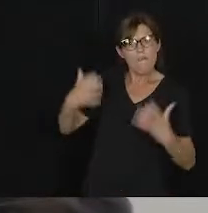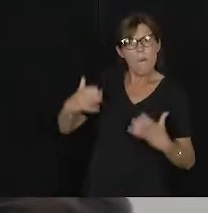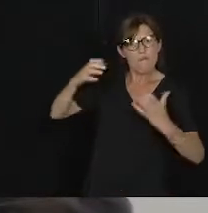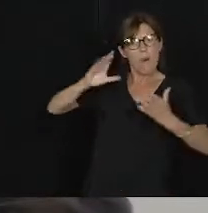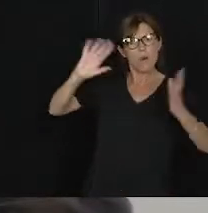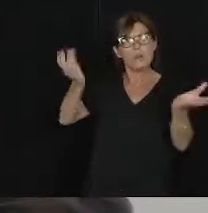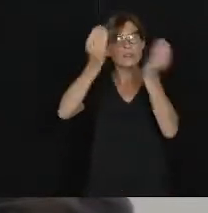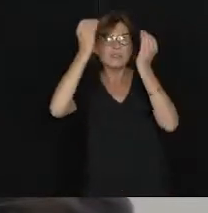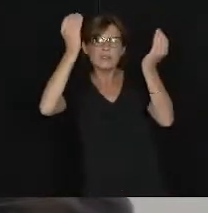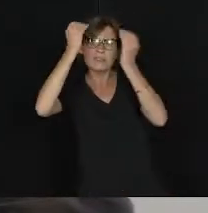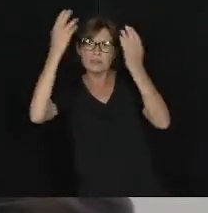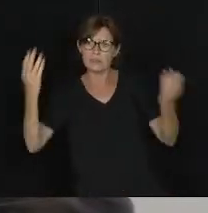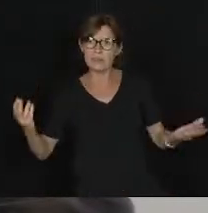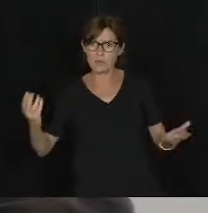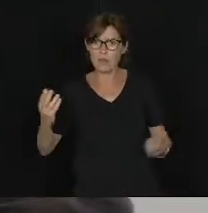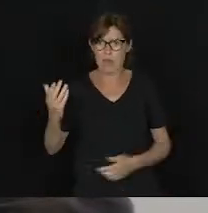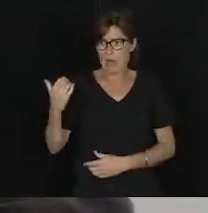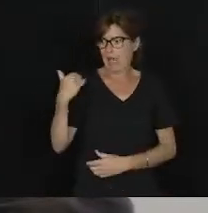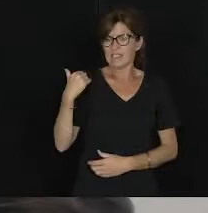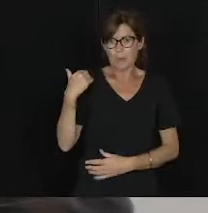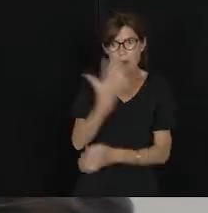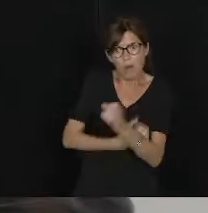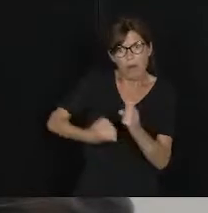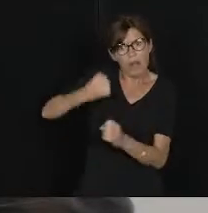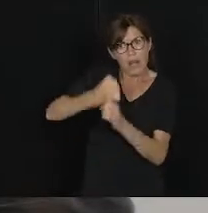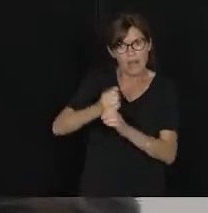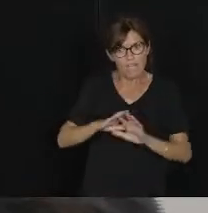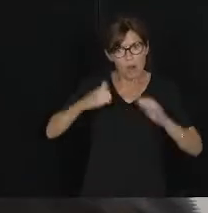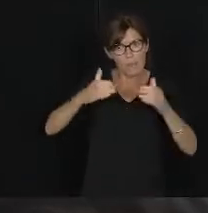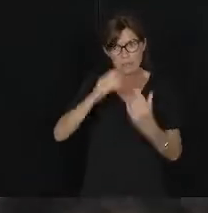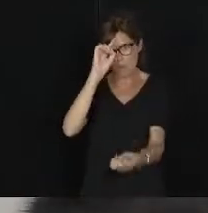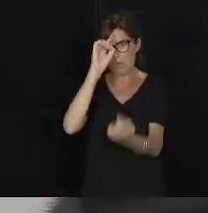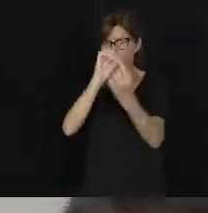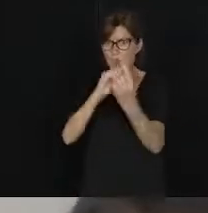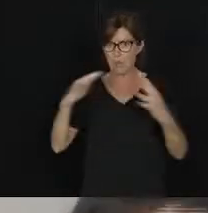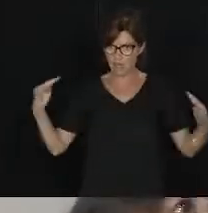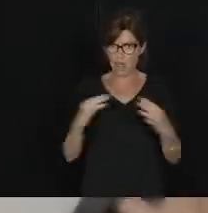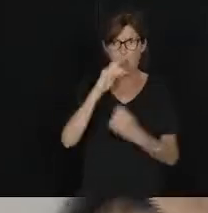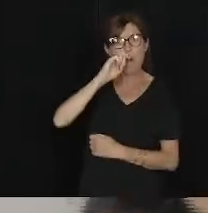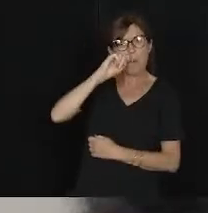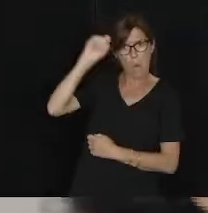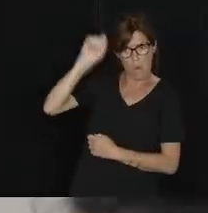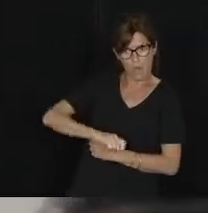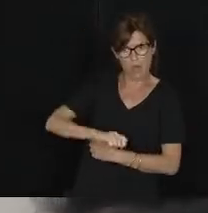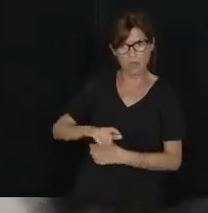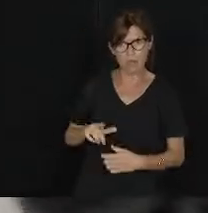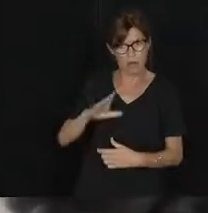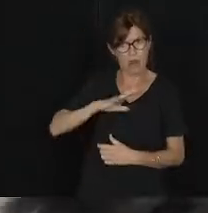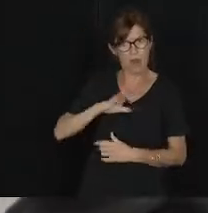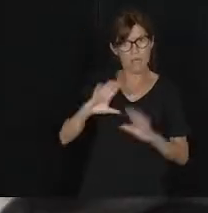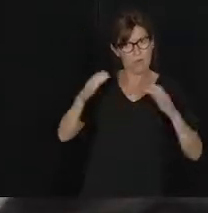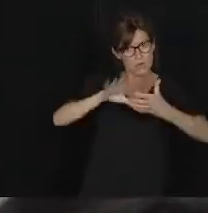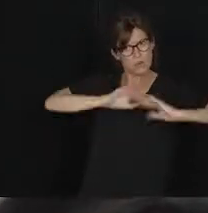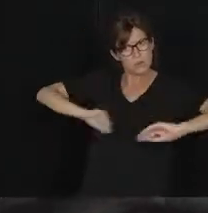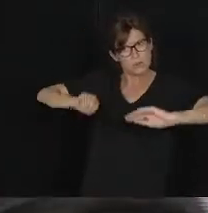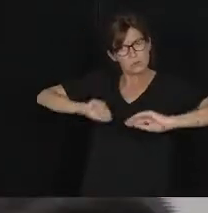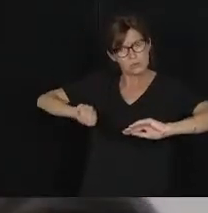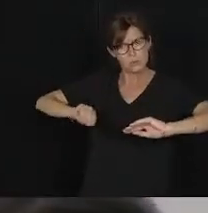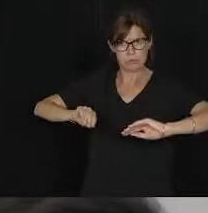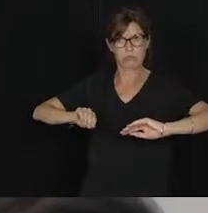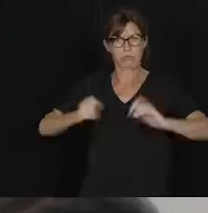plusieurs formations sur la guerre en Ukraine après le 24 février 2022. Nous sommes face ici à un double